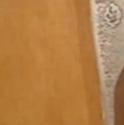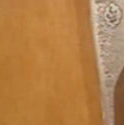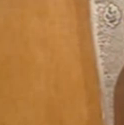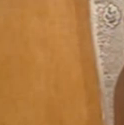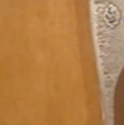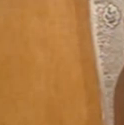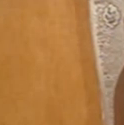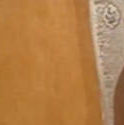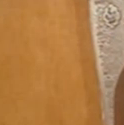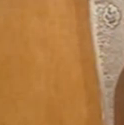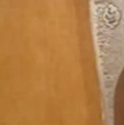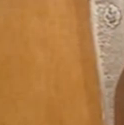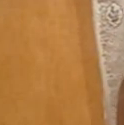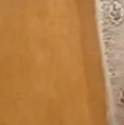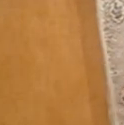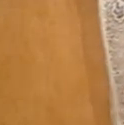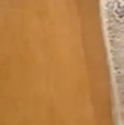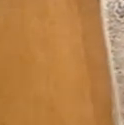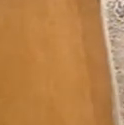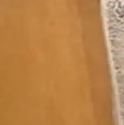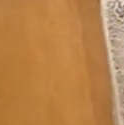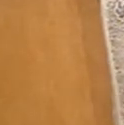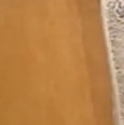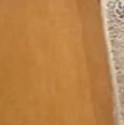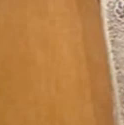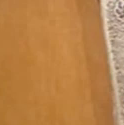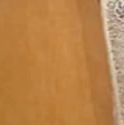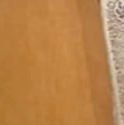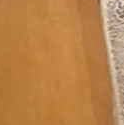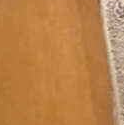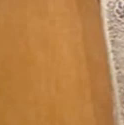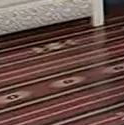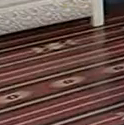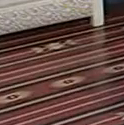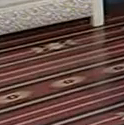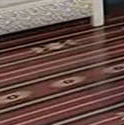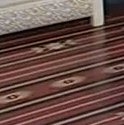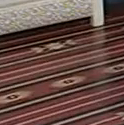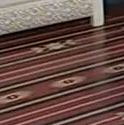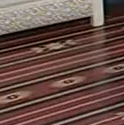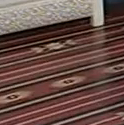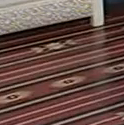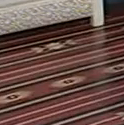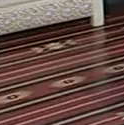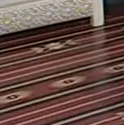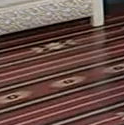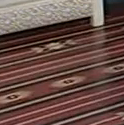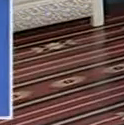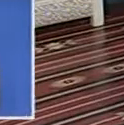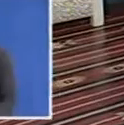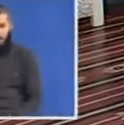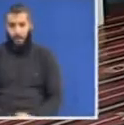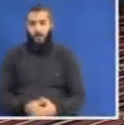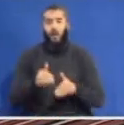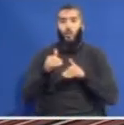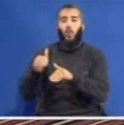ربي إن شاء الله وبإذن الله. أحسن الله إليك شيخنا وبارك الله فيك، شكرا جزيلا على هذا التبيان. هلا سألوا عبر